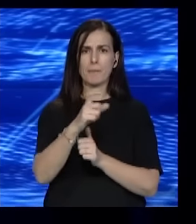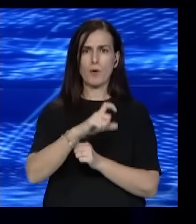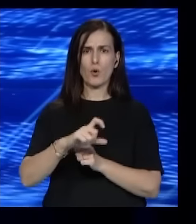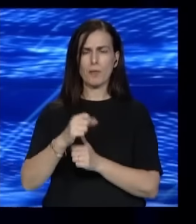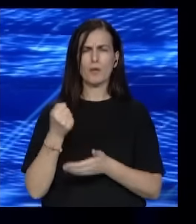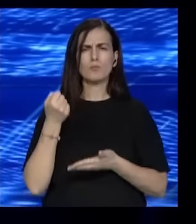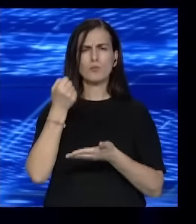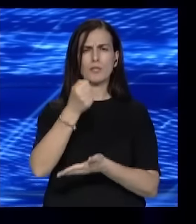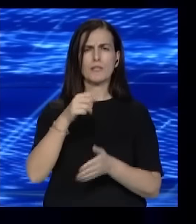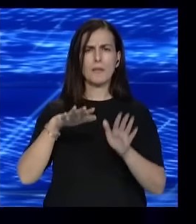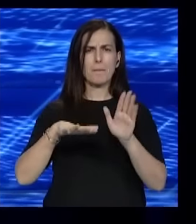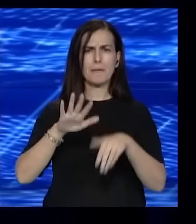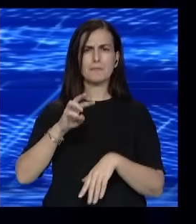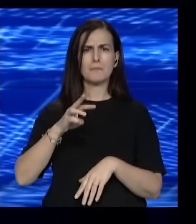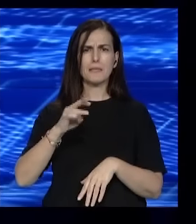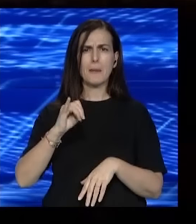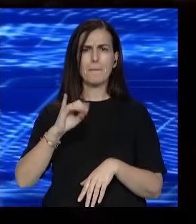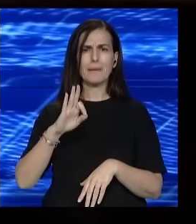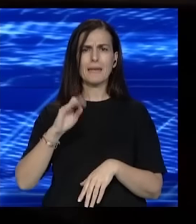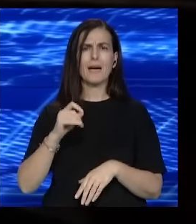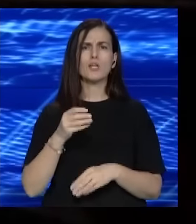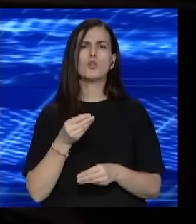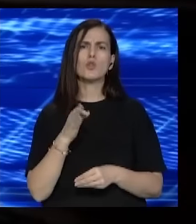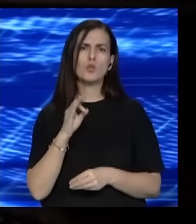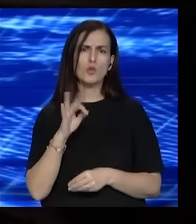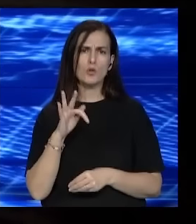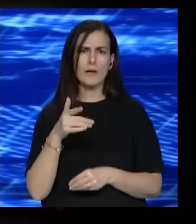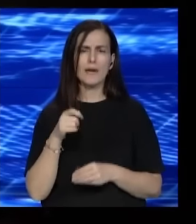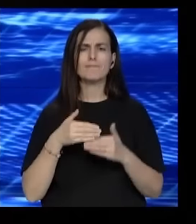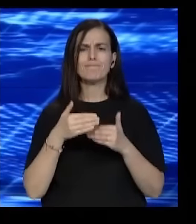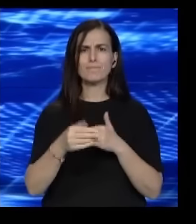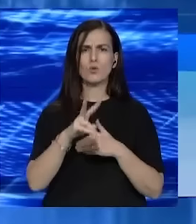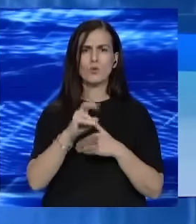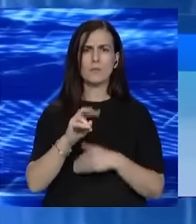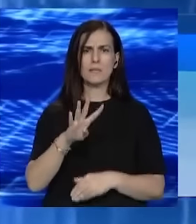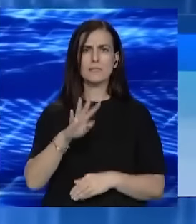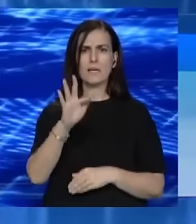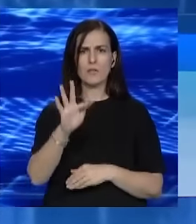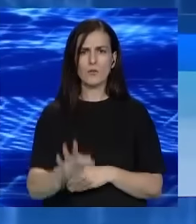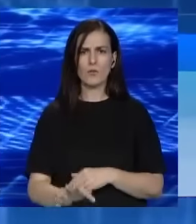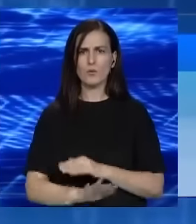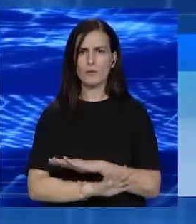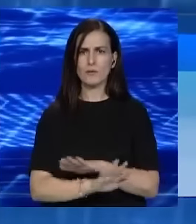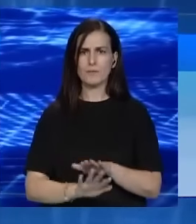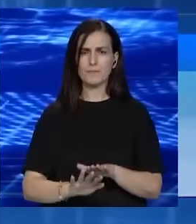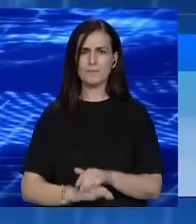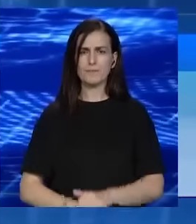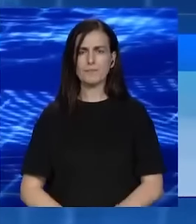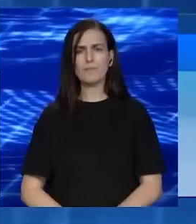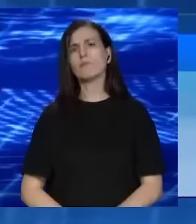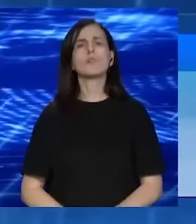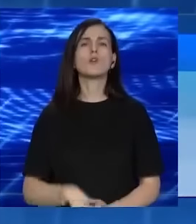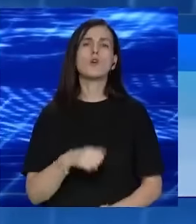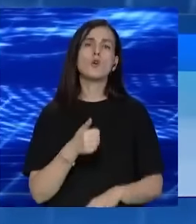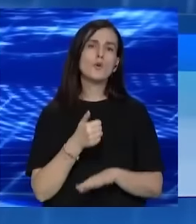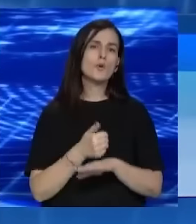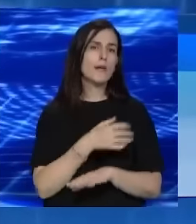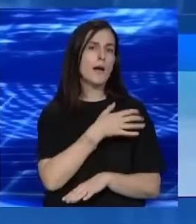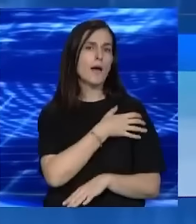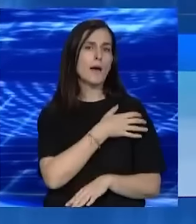dollarëve deri në fund të 2024-s. Kryetarja e Kuvendit,